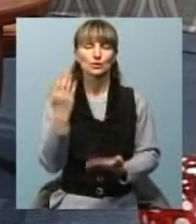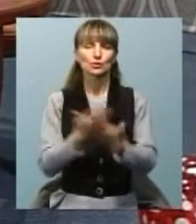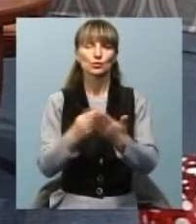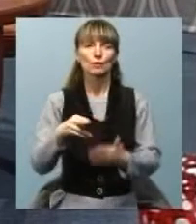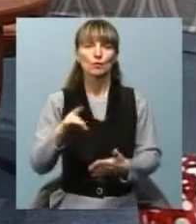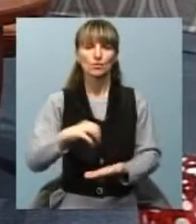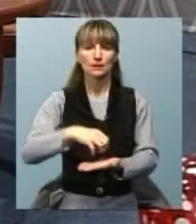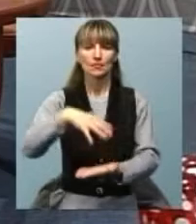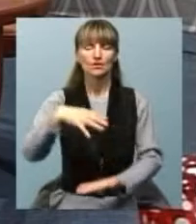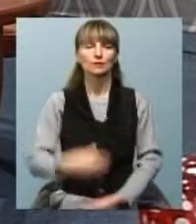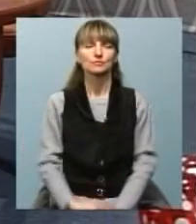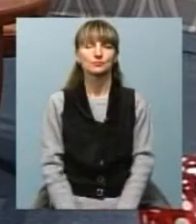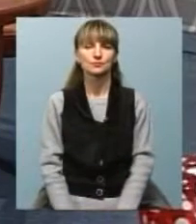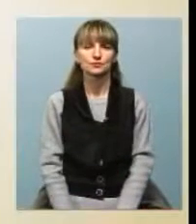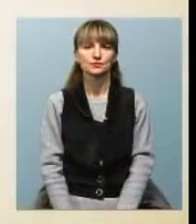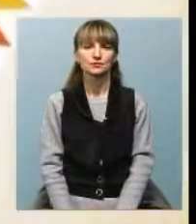свято Великодня.